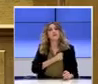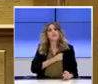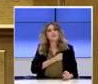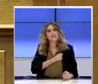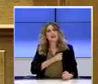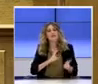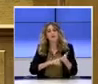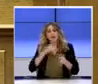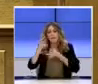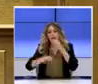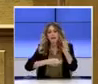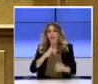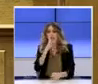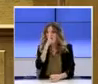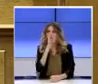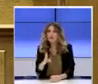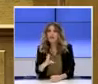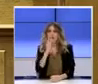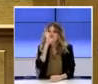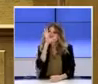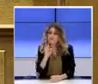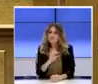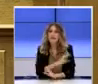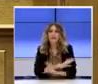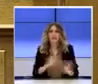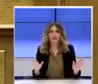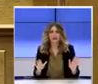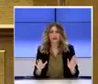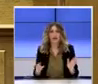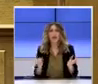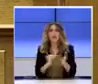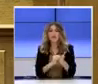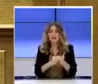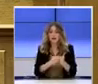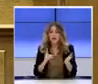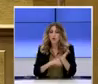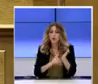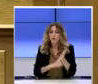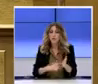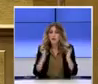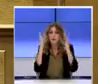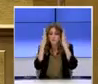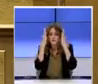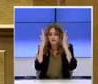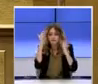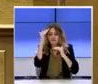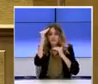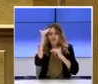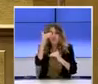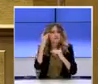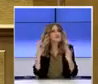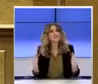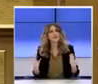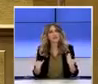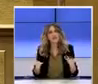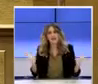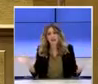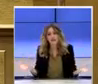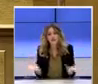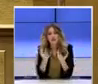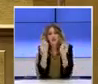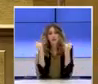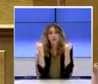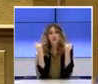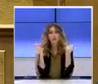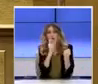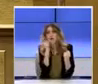χωρίς κομματικούς και μικροκομματικούς λογαριασμούς στην προσπάθεια να σωθούν όσο γίνεται περισσότερες ανθρώπινες ζωές, πρέπει να